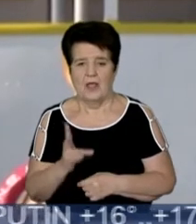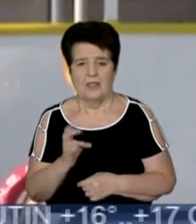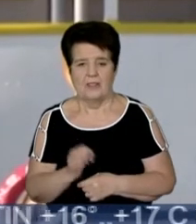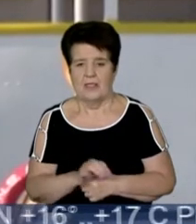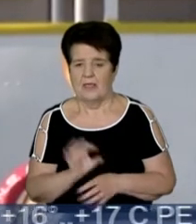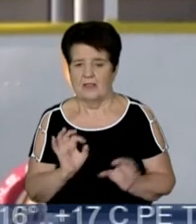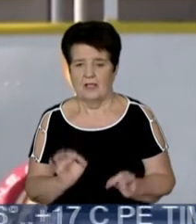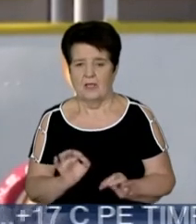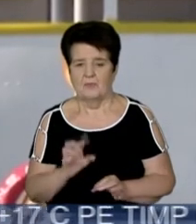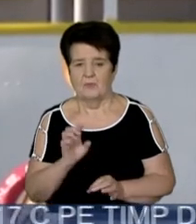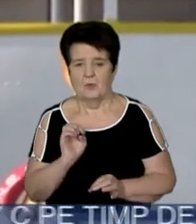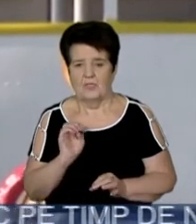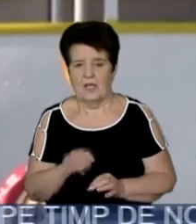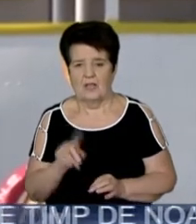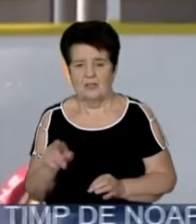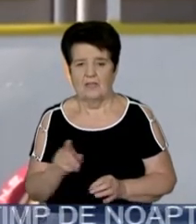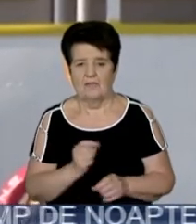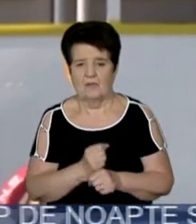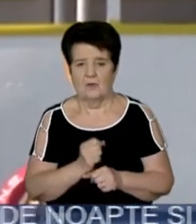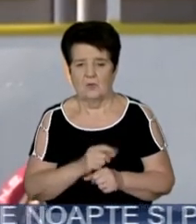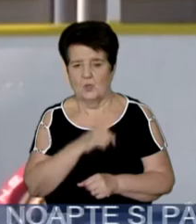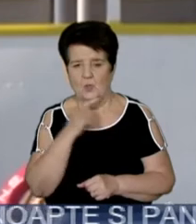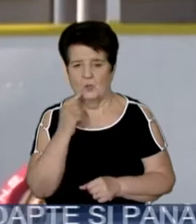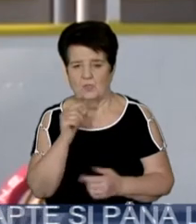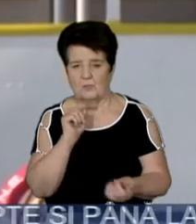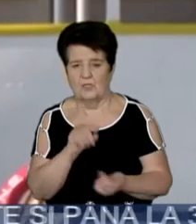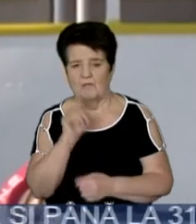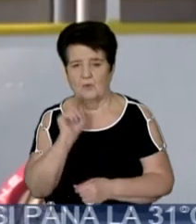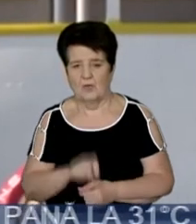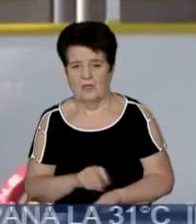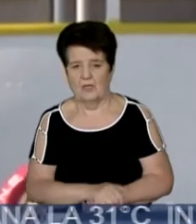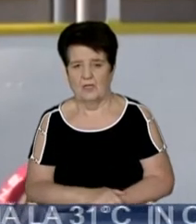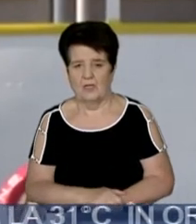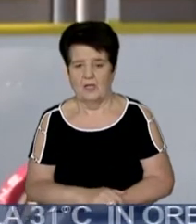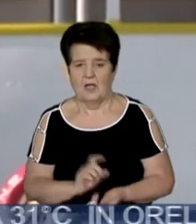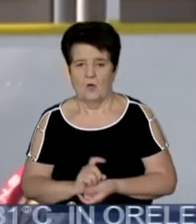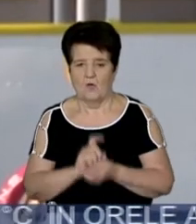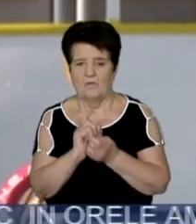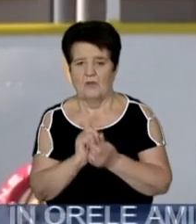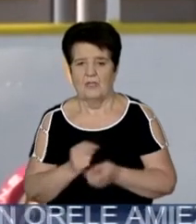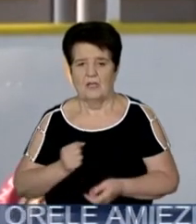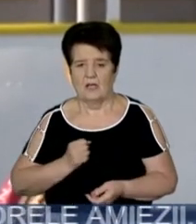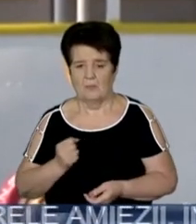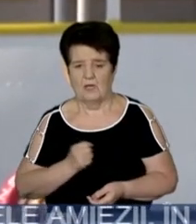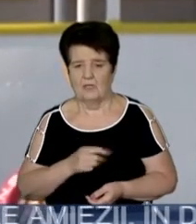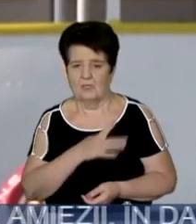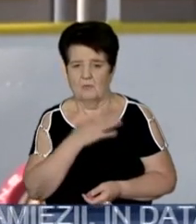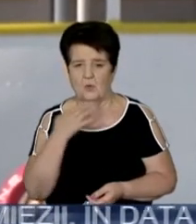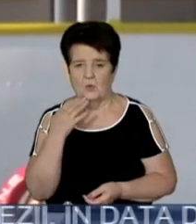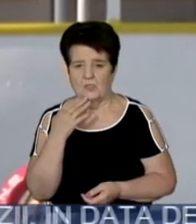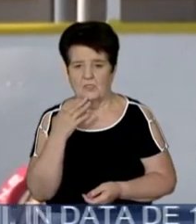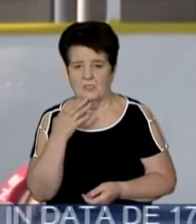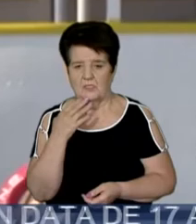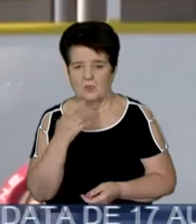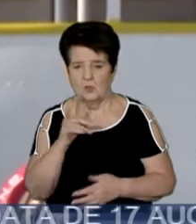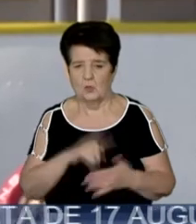și brutal declanșat de Rusia împotriva Ucrainei. Un conflict armat pe care mulți nu-l